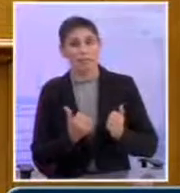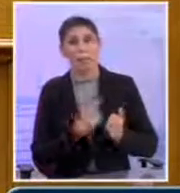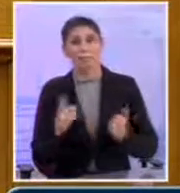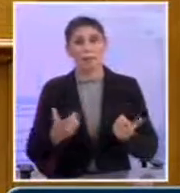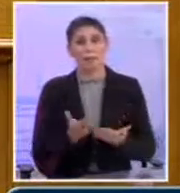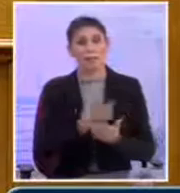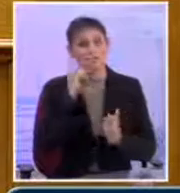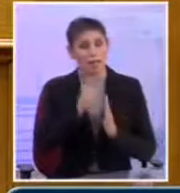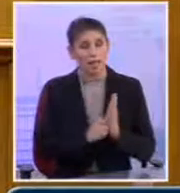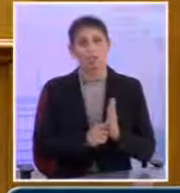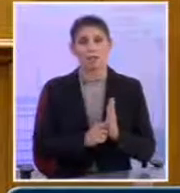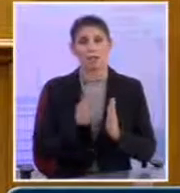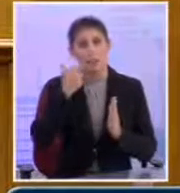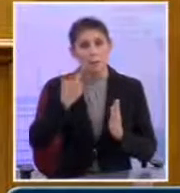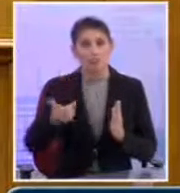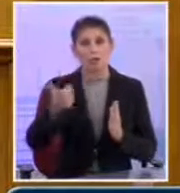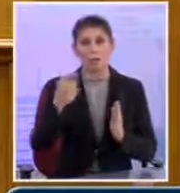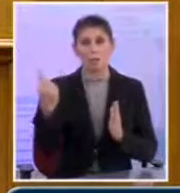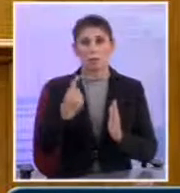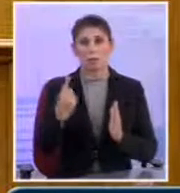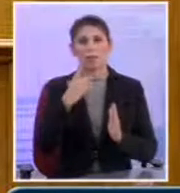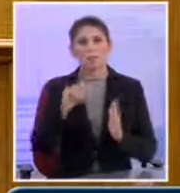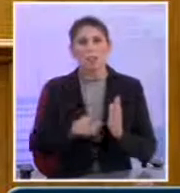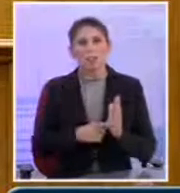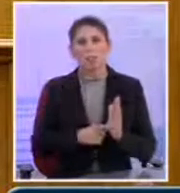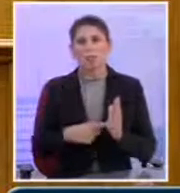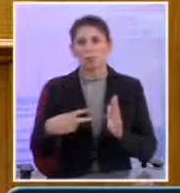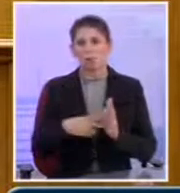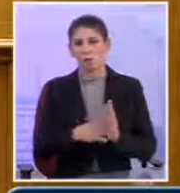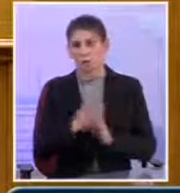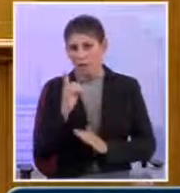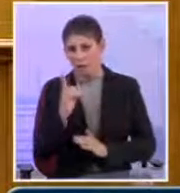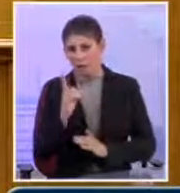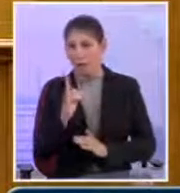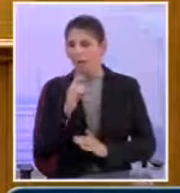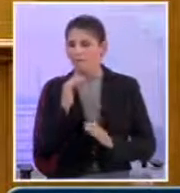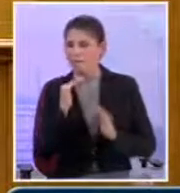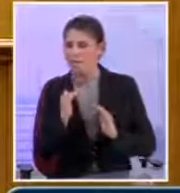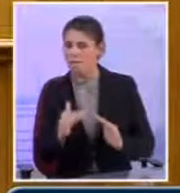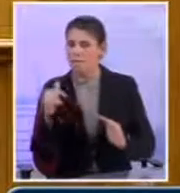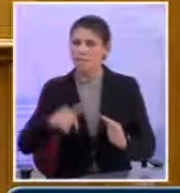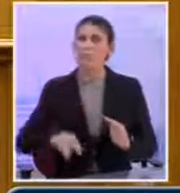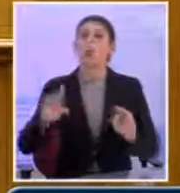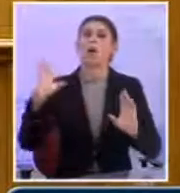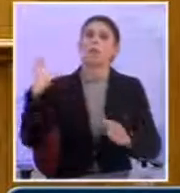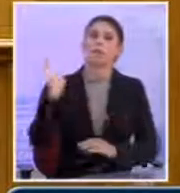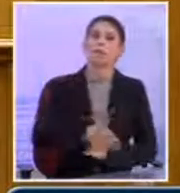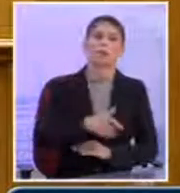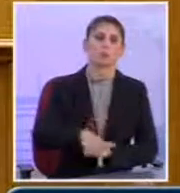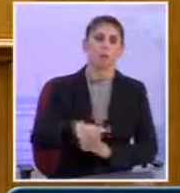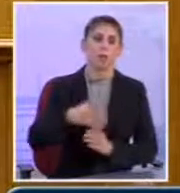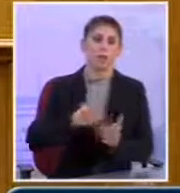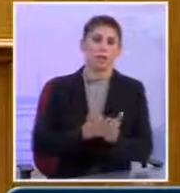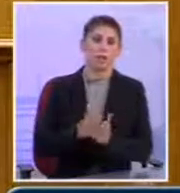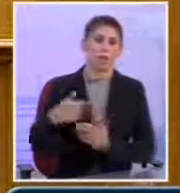κατατεθεί έκθεση των επιθεωρητών περιβάλλοντος. Η παρανομία λοιπόν του 2011 παραμένει σήμερα τιμώρητη από την